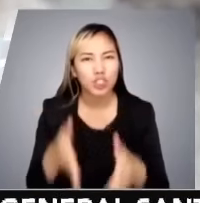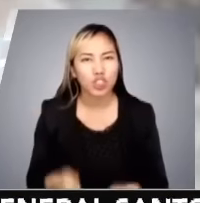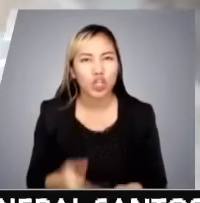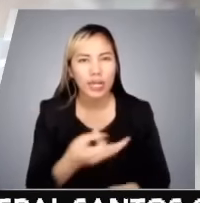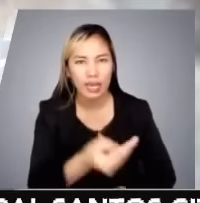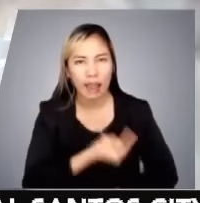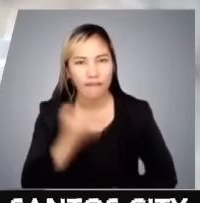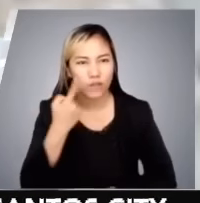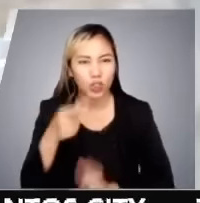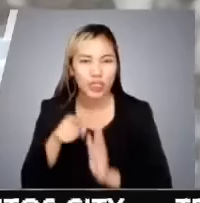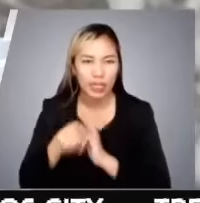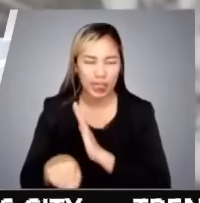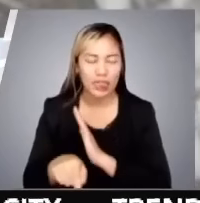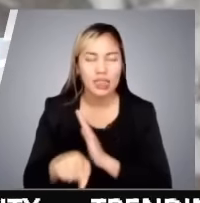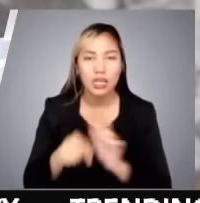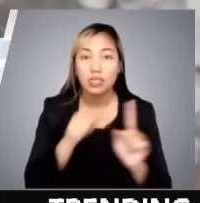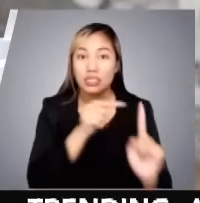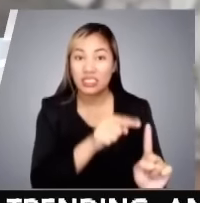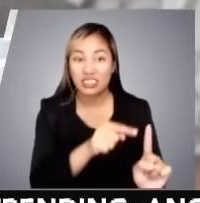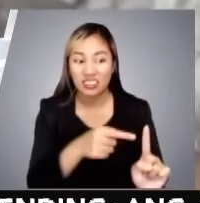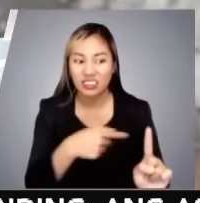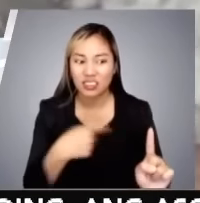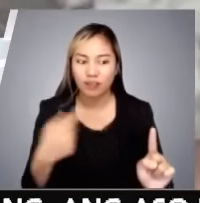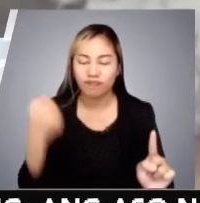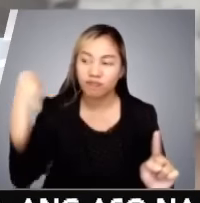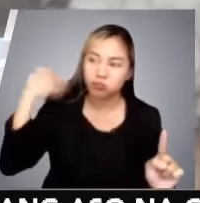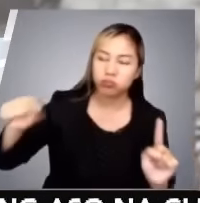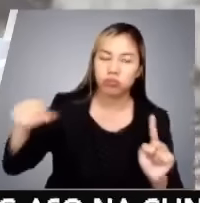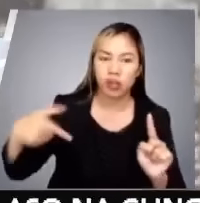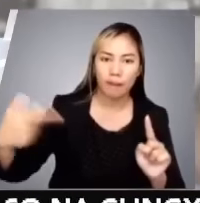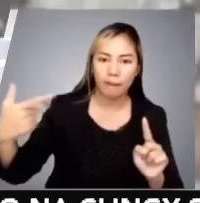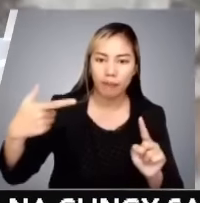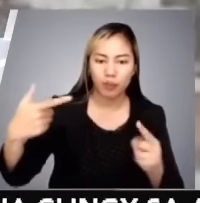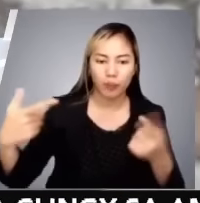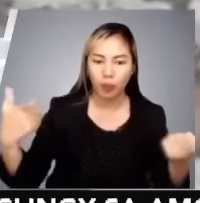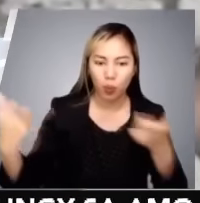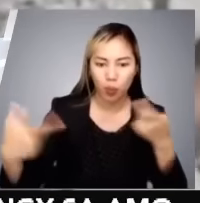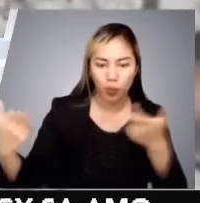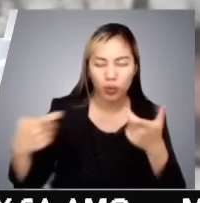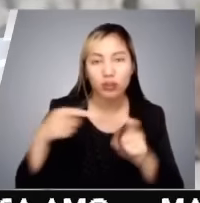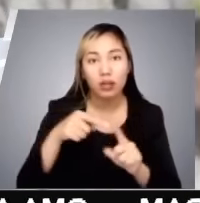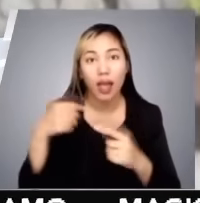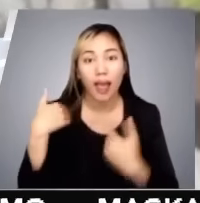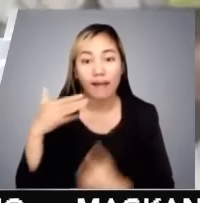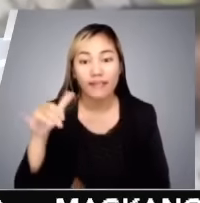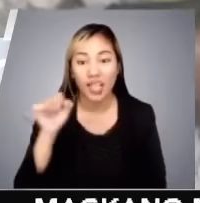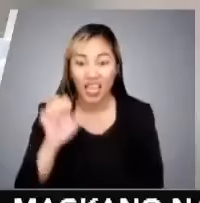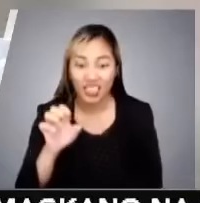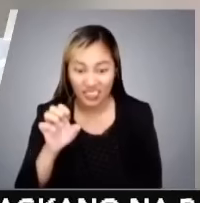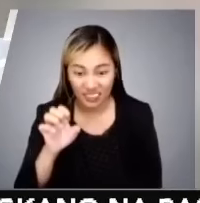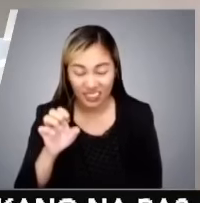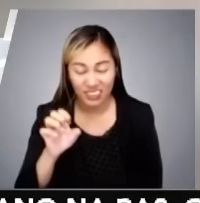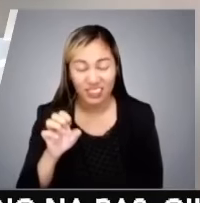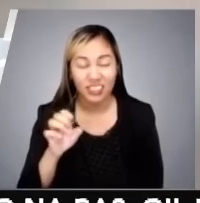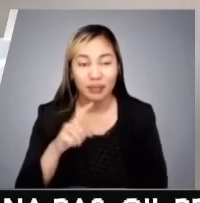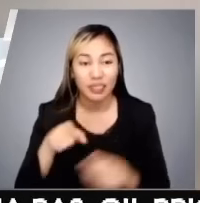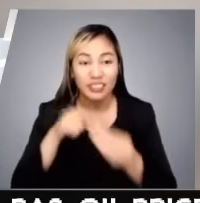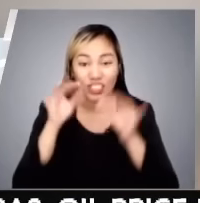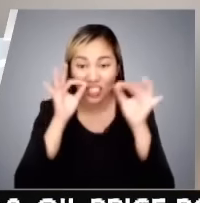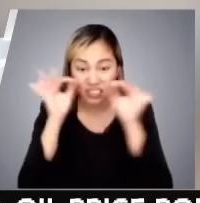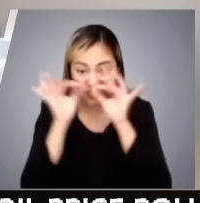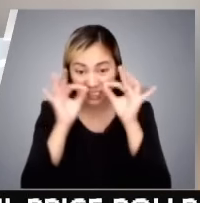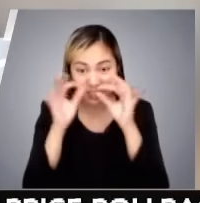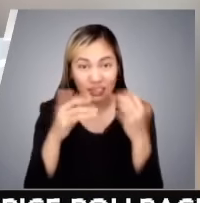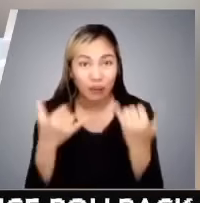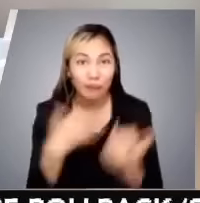nanlaban ang napatay na suspek na may kasong paglabag sa comprehensive Dangerous Drugs Act giit ng hepe ng argao police